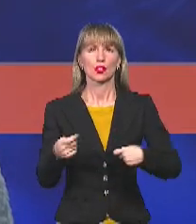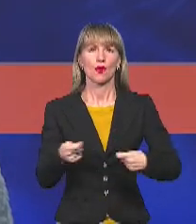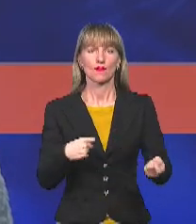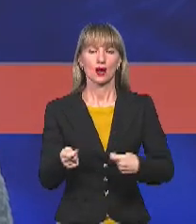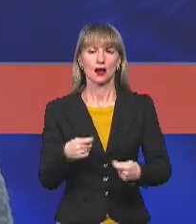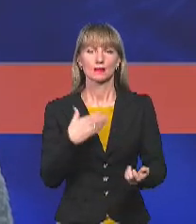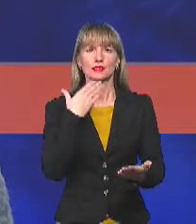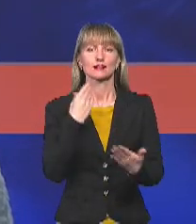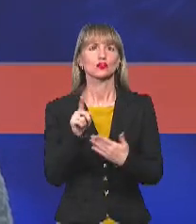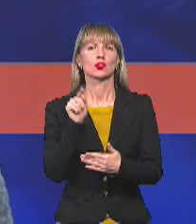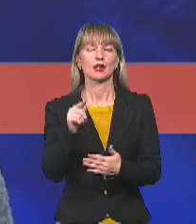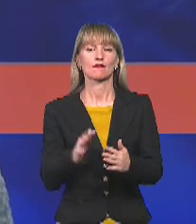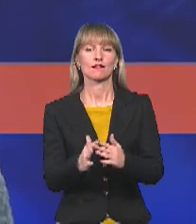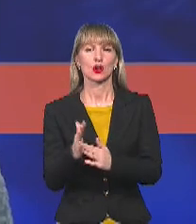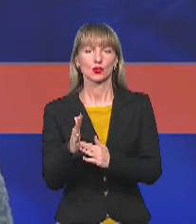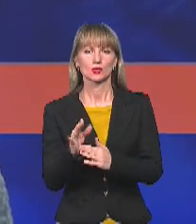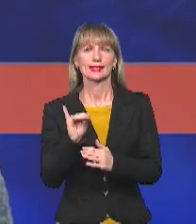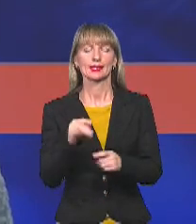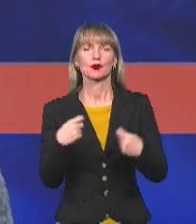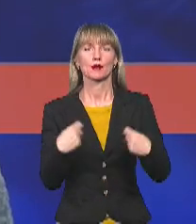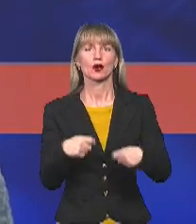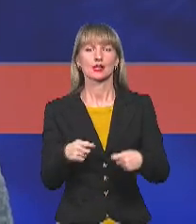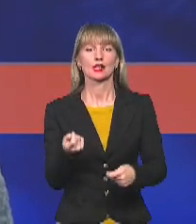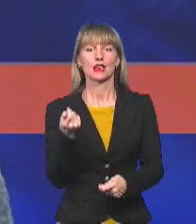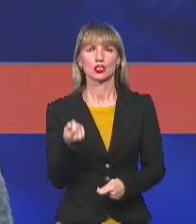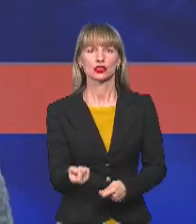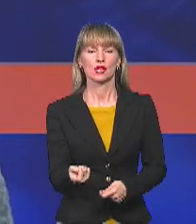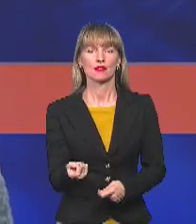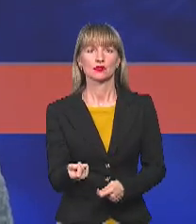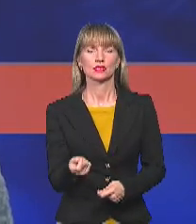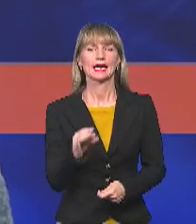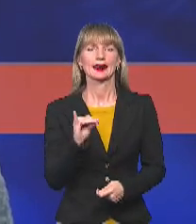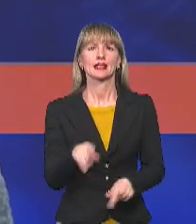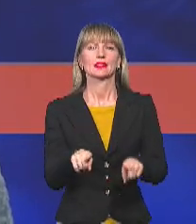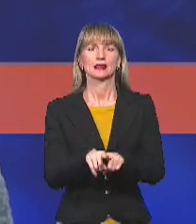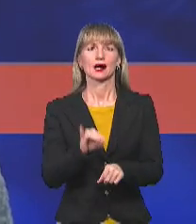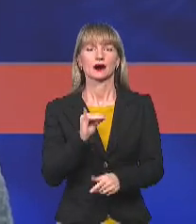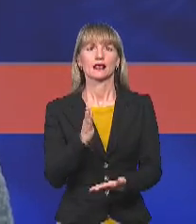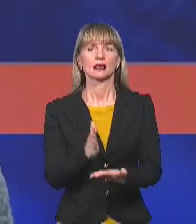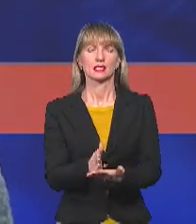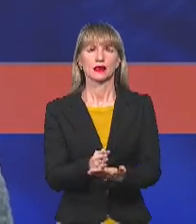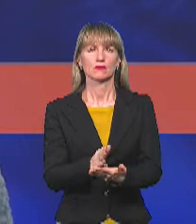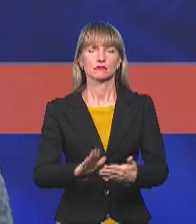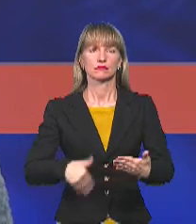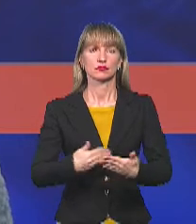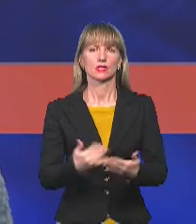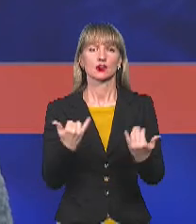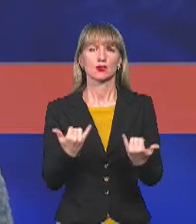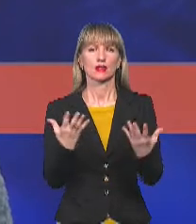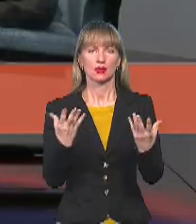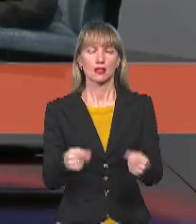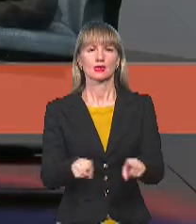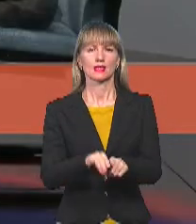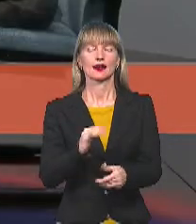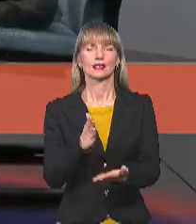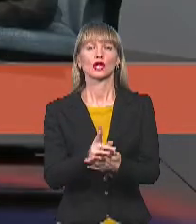оцим своїм, що вони там вирощують, і продати дешевше. І так і відбувається. І по сьогоднішній день так і відбувається.